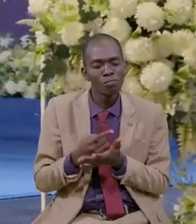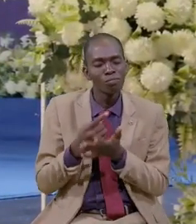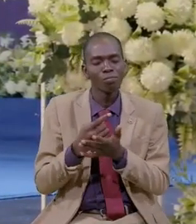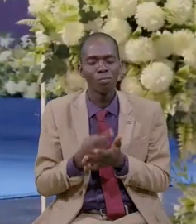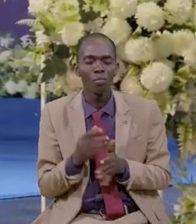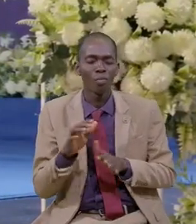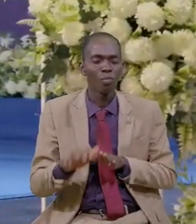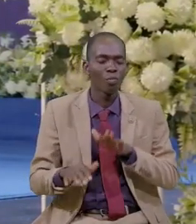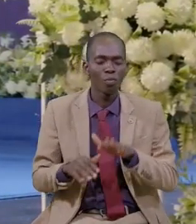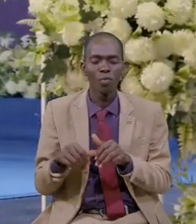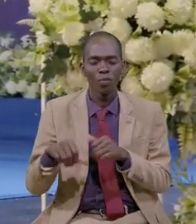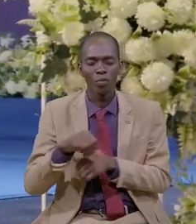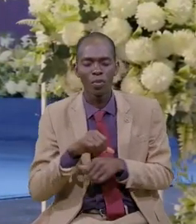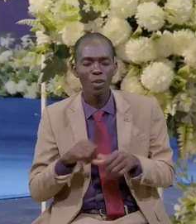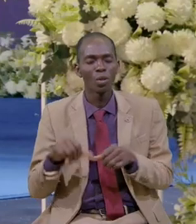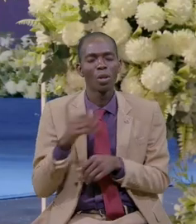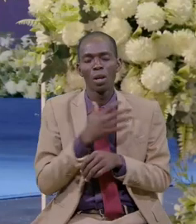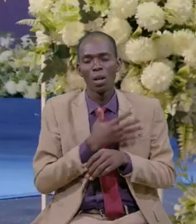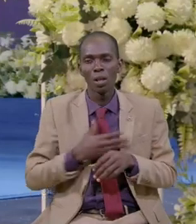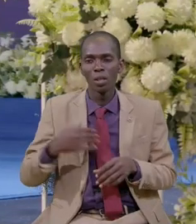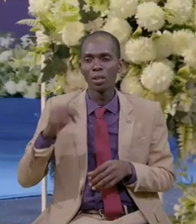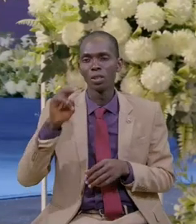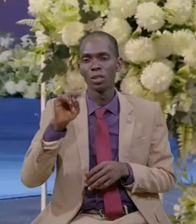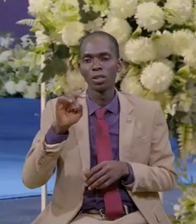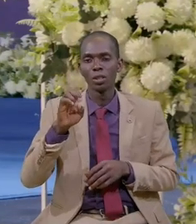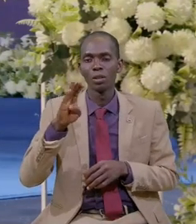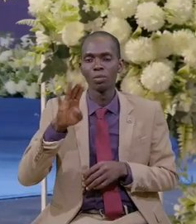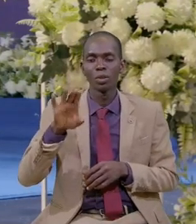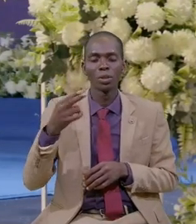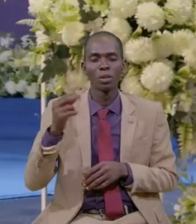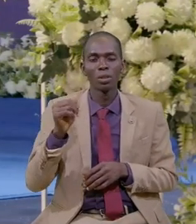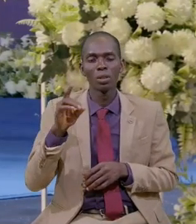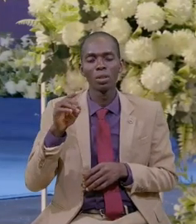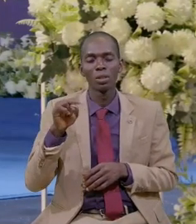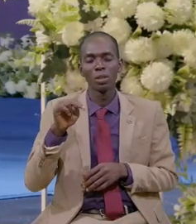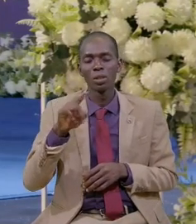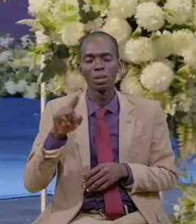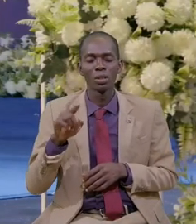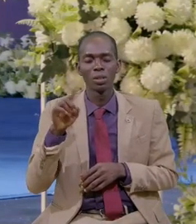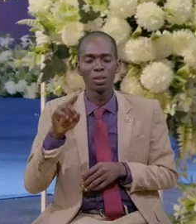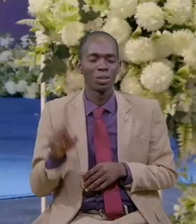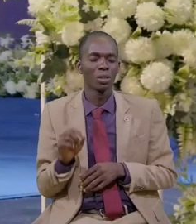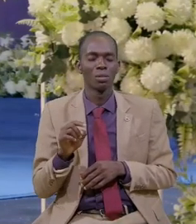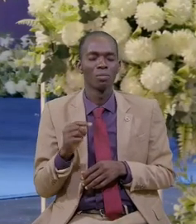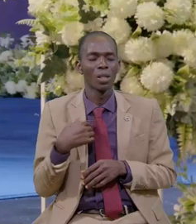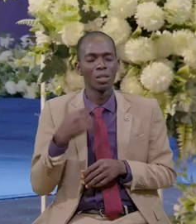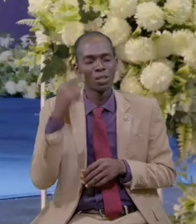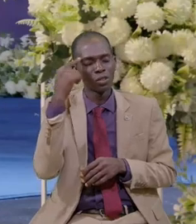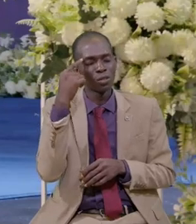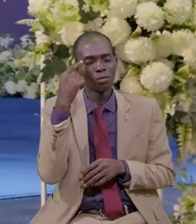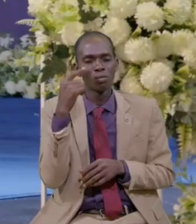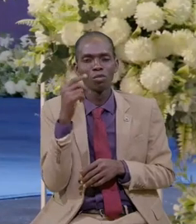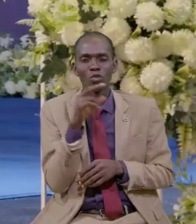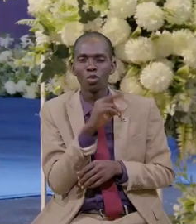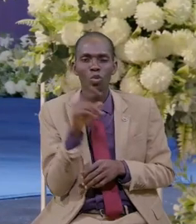il marchait avec eux, il communiait avec eux. Et Nebuchadnezzar a dit, j'ai enseigné cette leçon. Personne ne va jamais